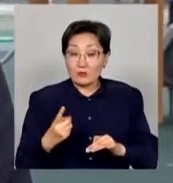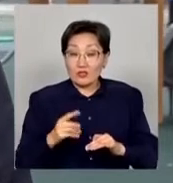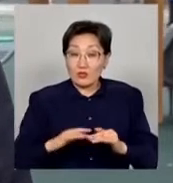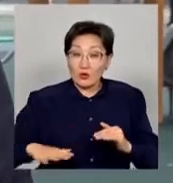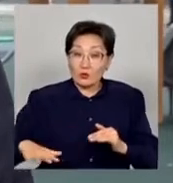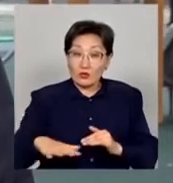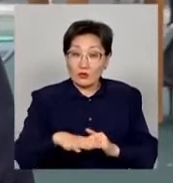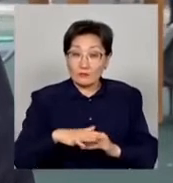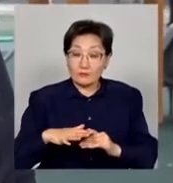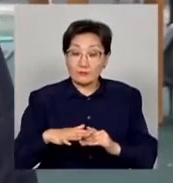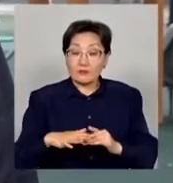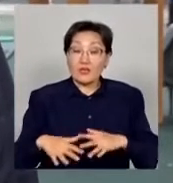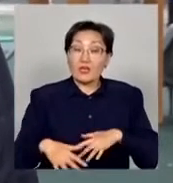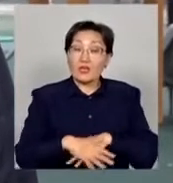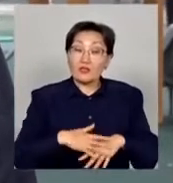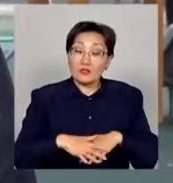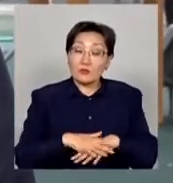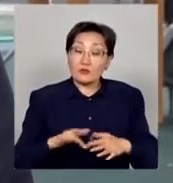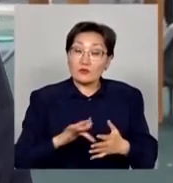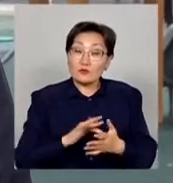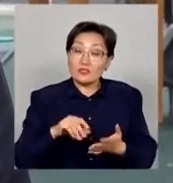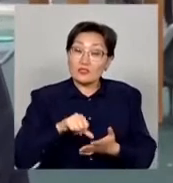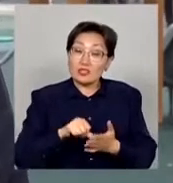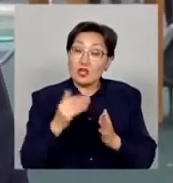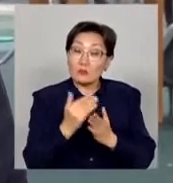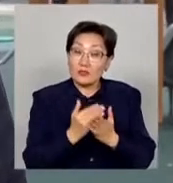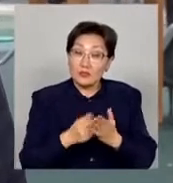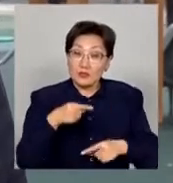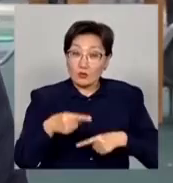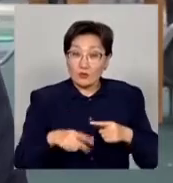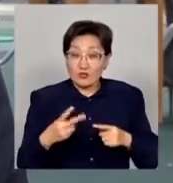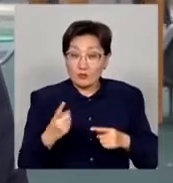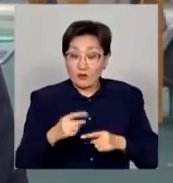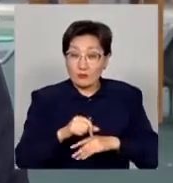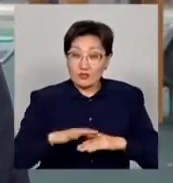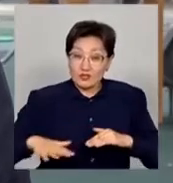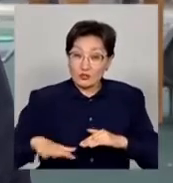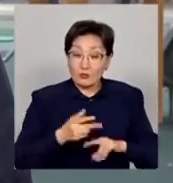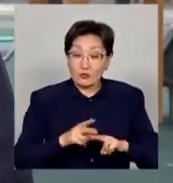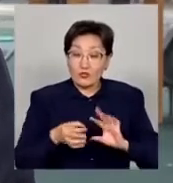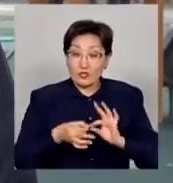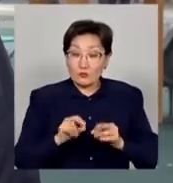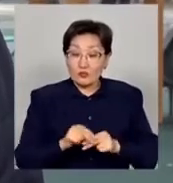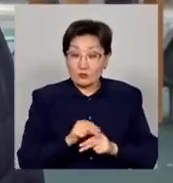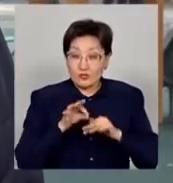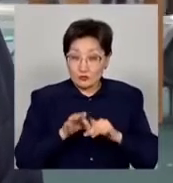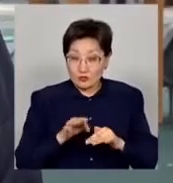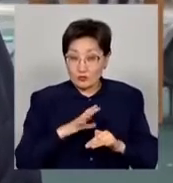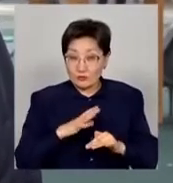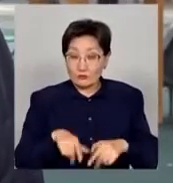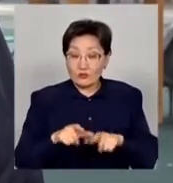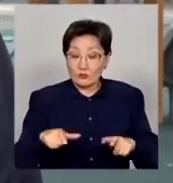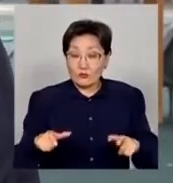аула халықтың бюджетке қатысу бағдарламасы бойынша 21 аула осындай күрделі жұмыстардан өткізіліп,